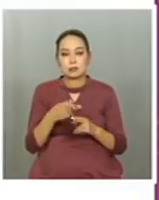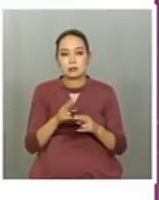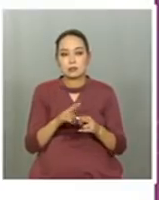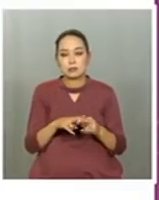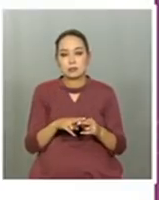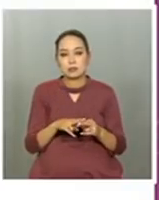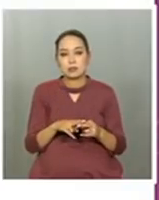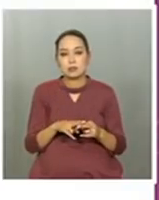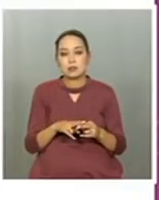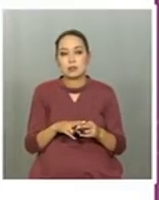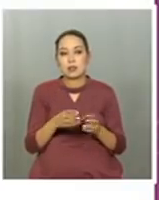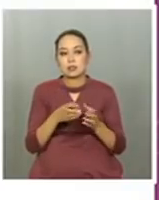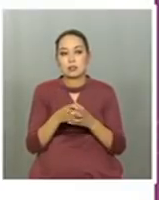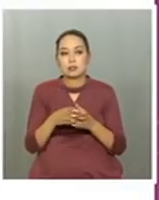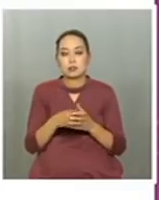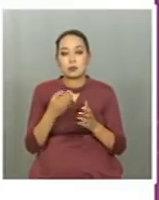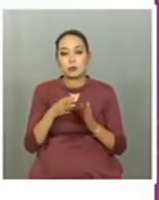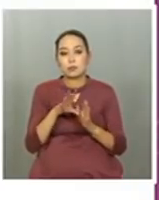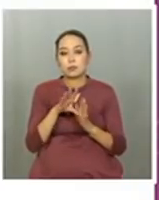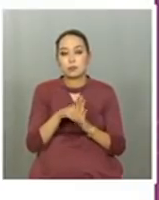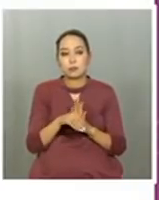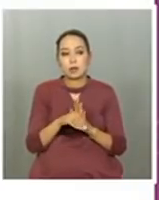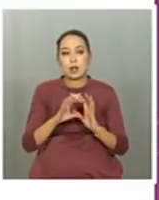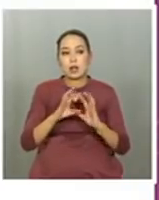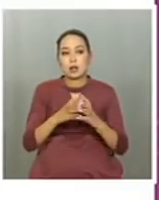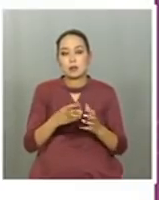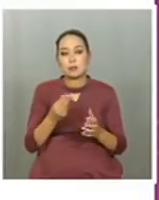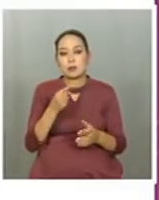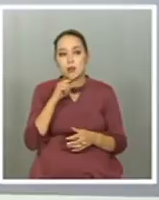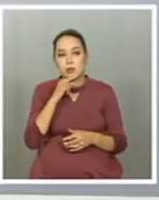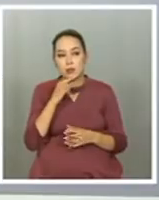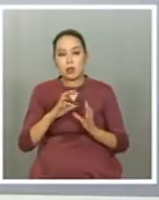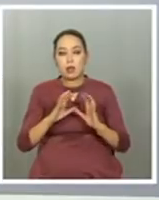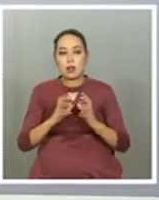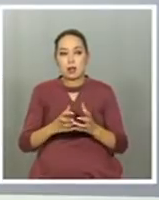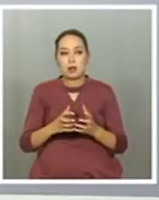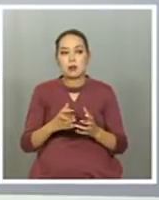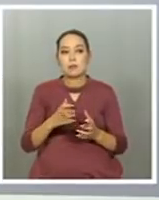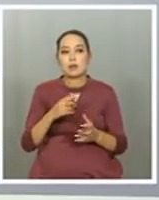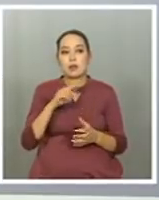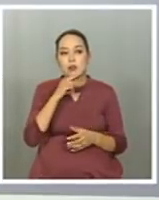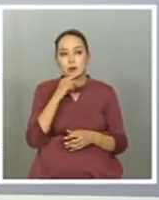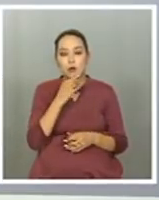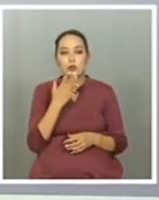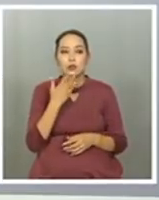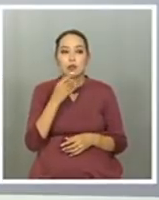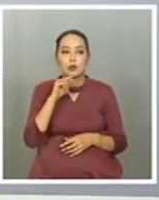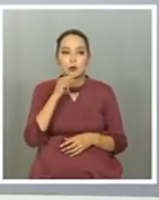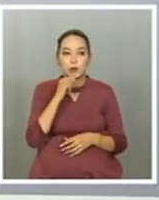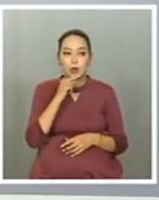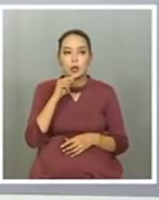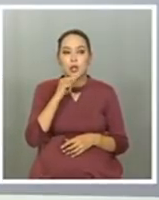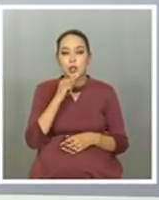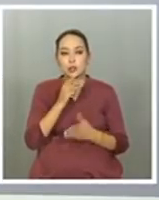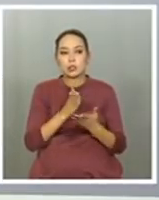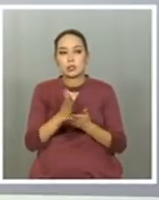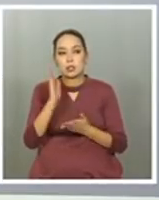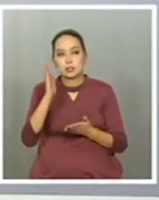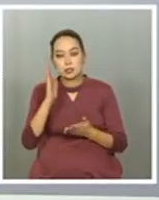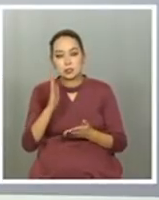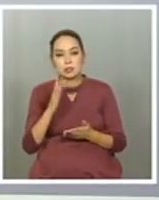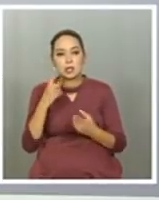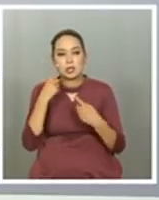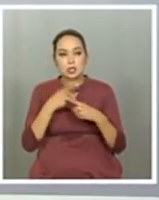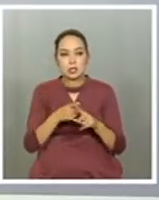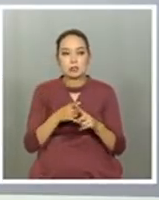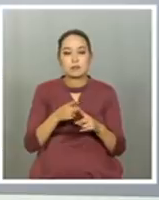негізгі категориясында әлемдік нарық, әлемдік экономика, ұлттық экономика, экономикалық стратегия, инфрақұрылым